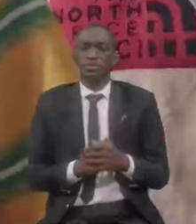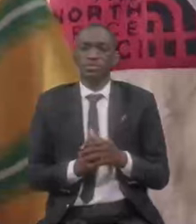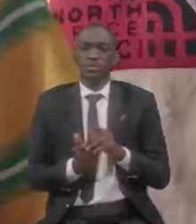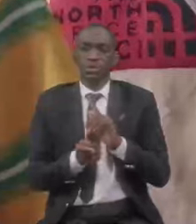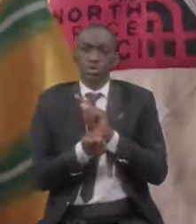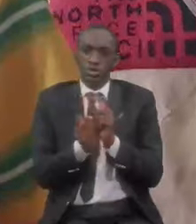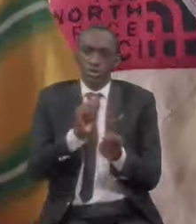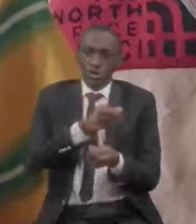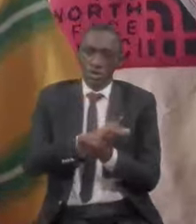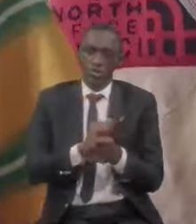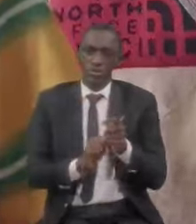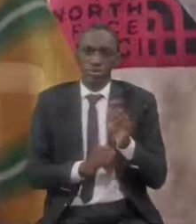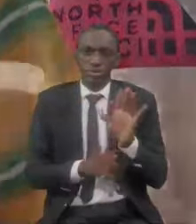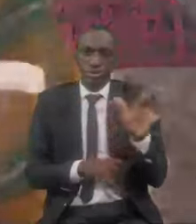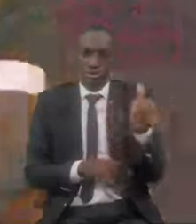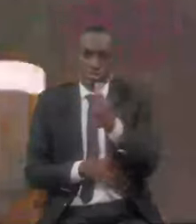Tourne-toi.